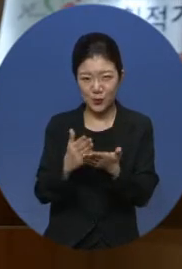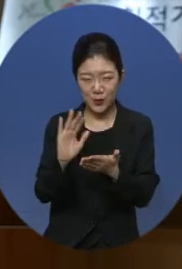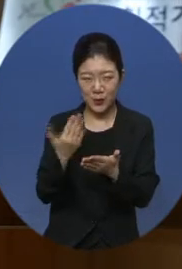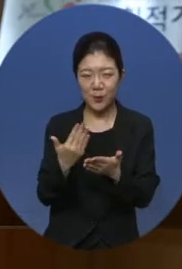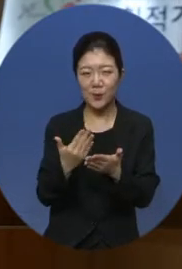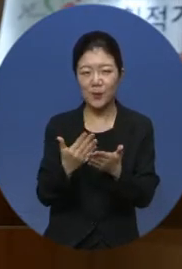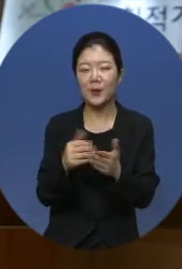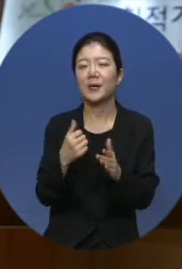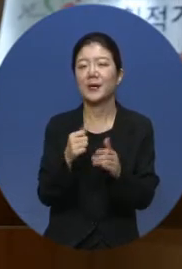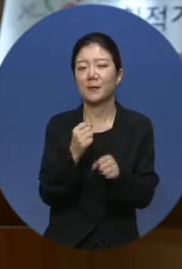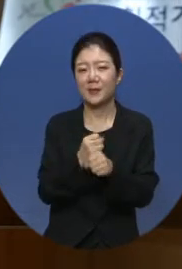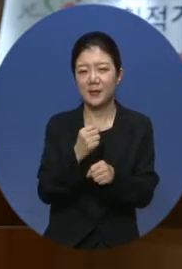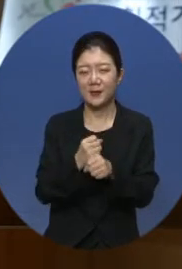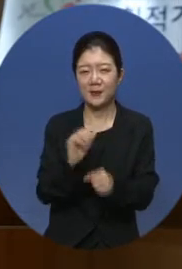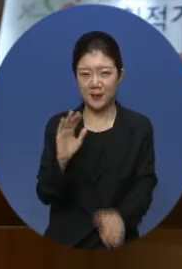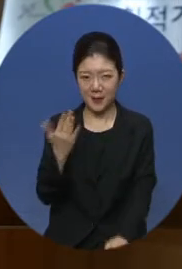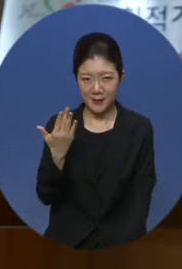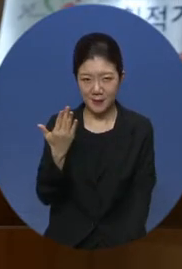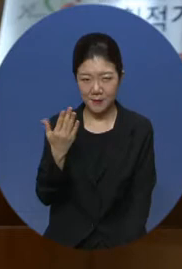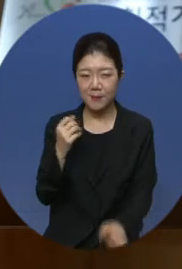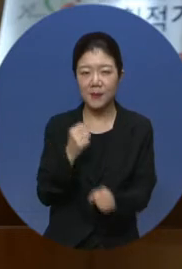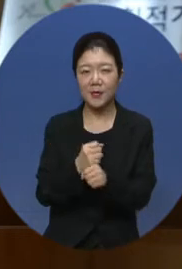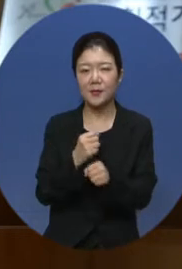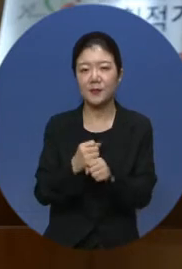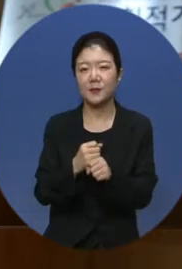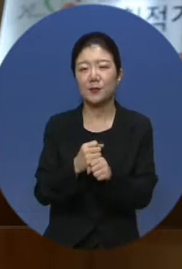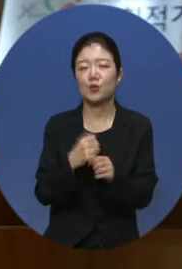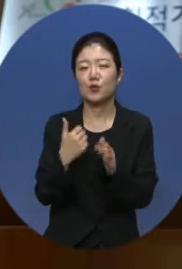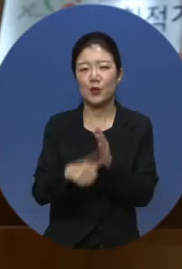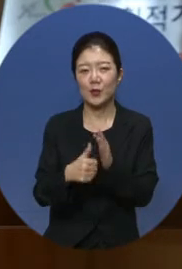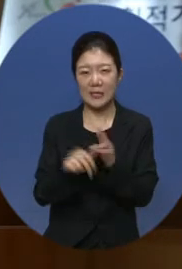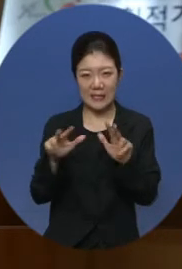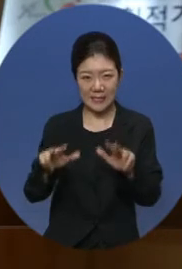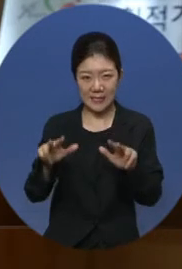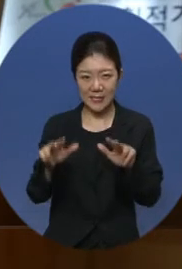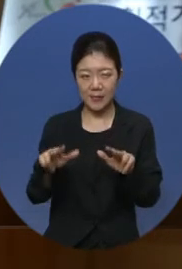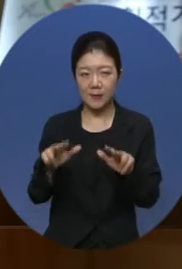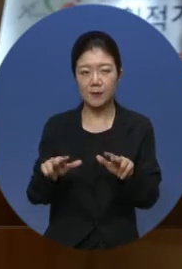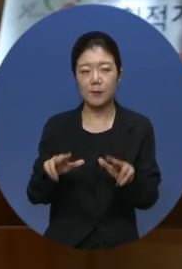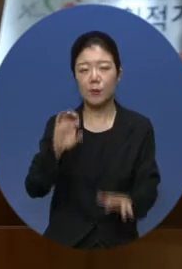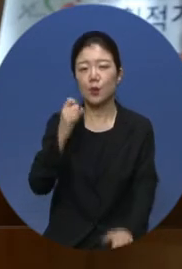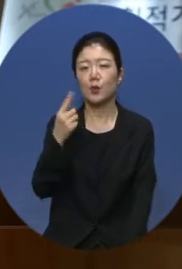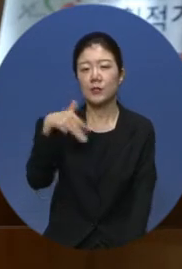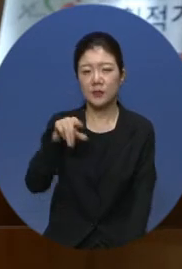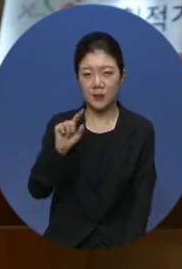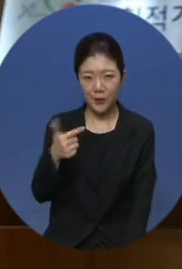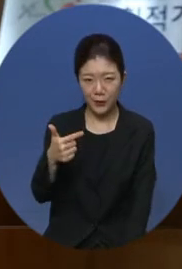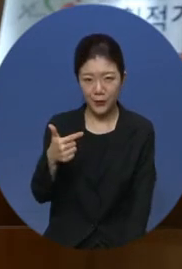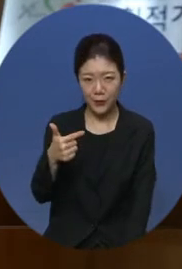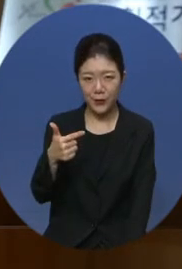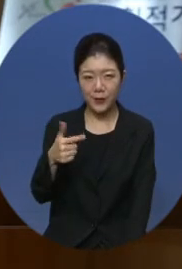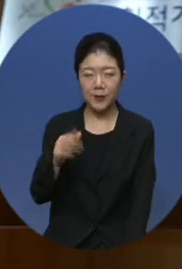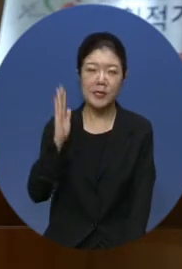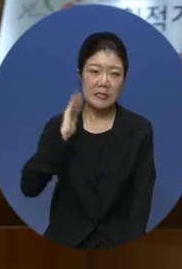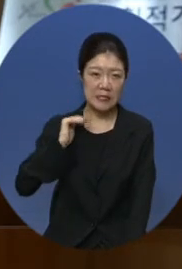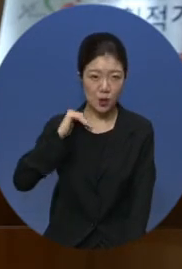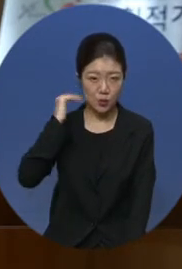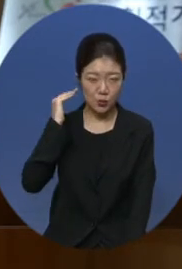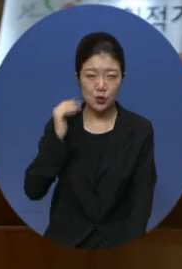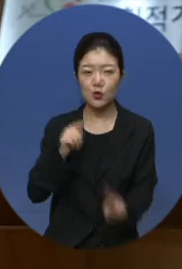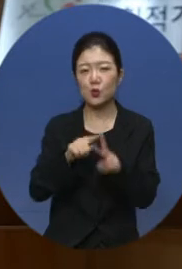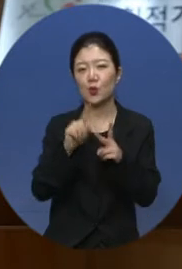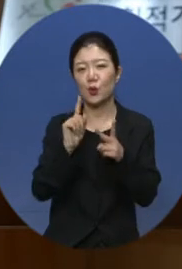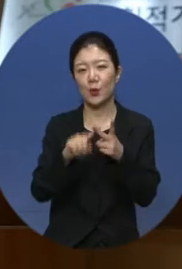상품이 만들어져서 그리고 만들어진 그 상품이 지금 현재는 포천점 그리고 의정부점 두